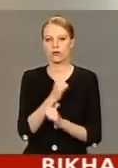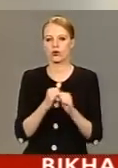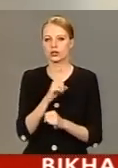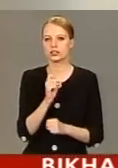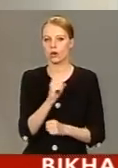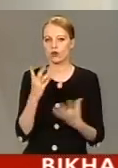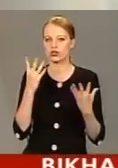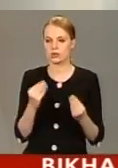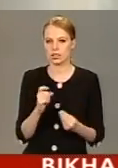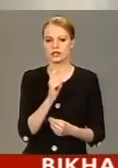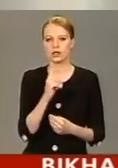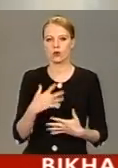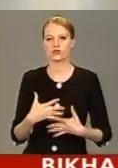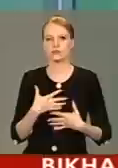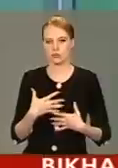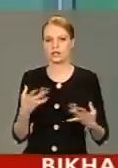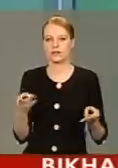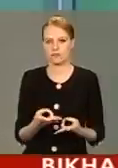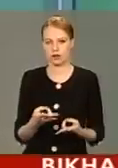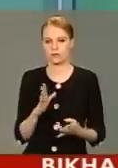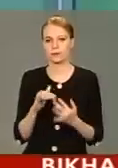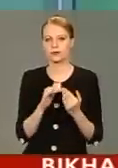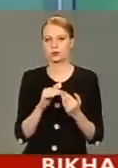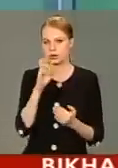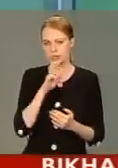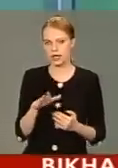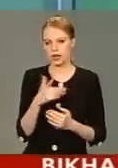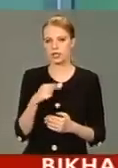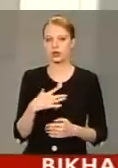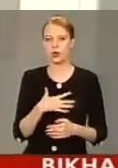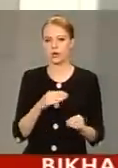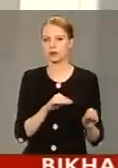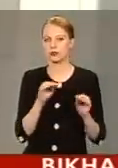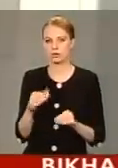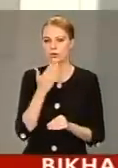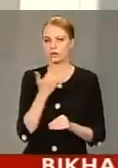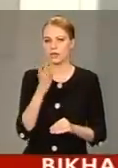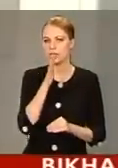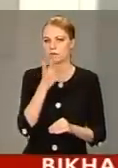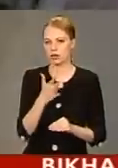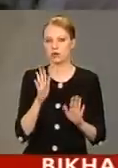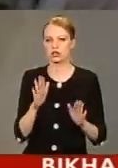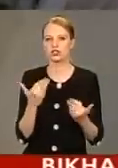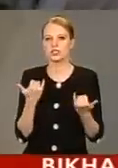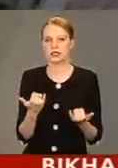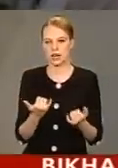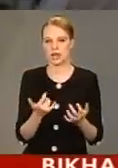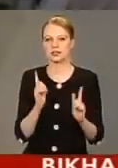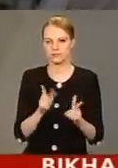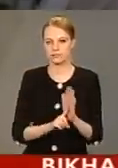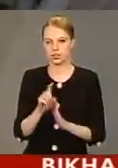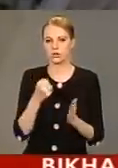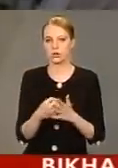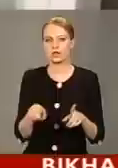за кожен день та за кожен подих варто. У сусідній країні, де органи пересаджують останні 5 років, тільки зараз взялися до